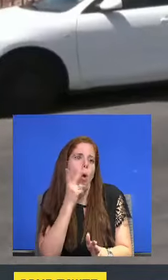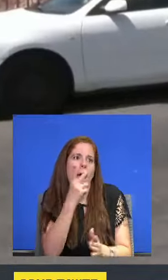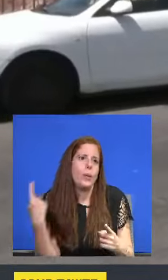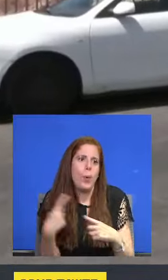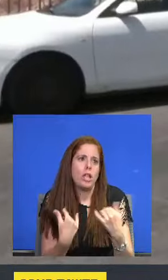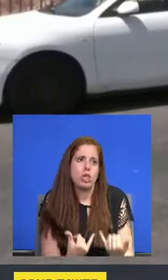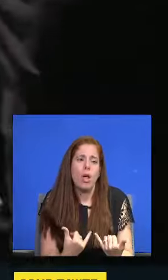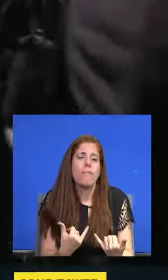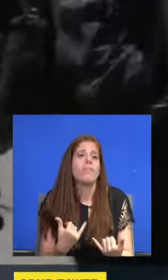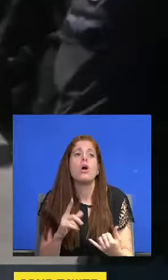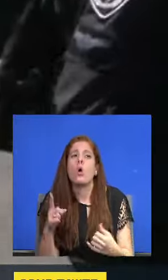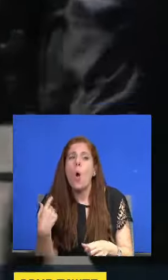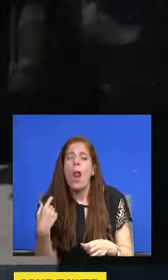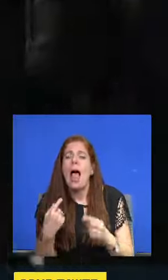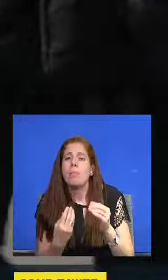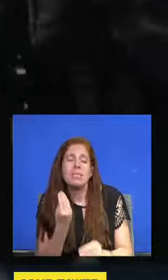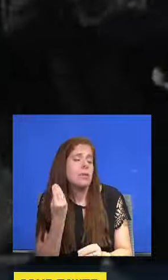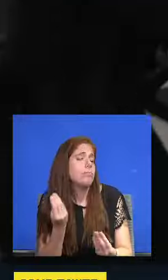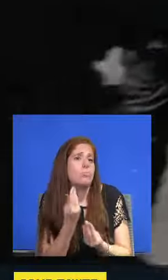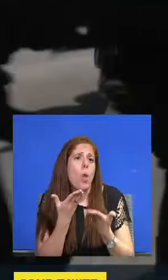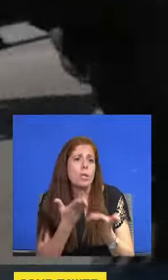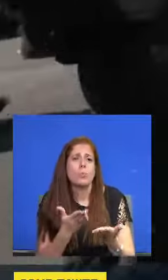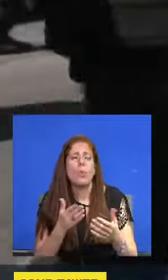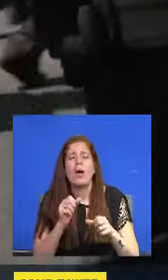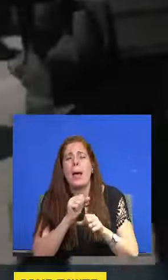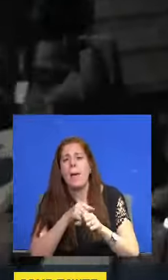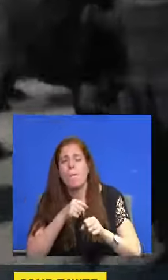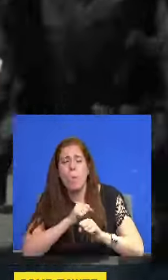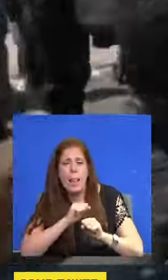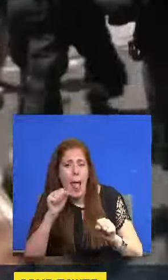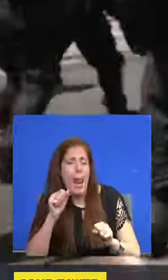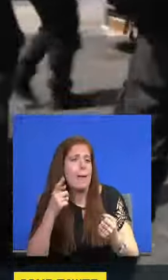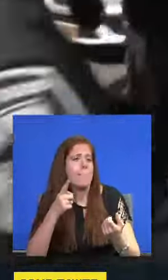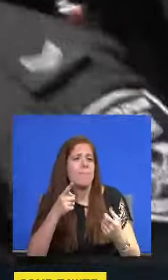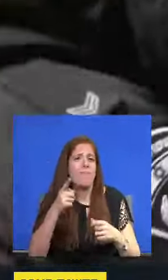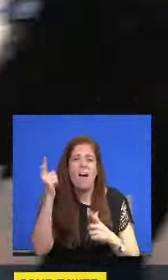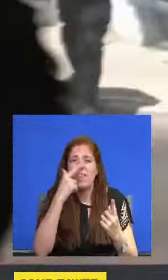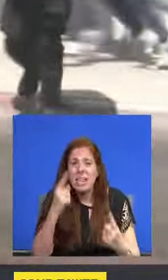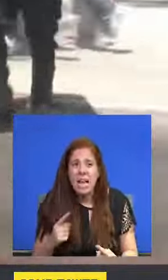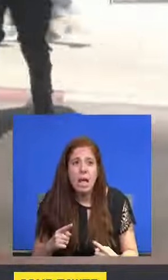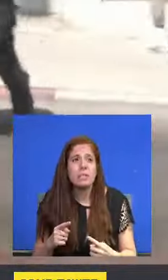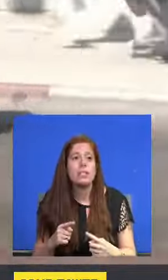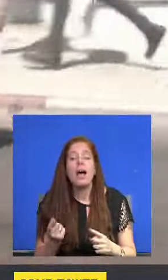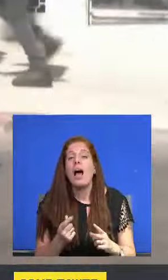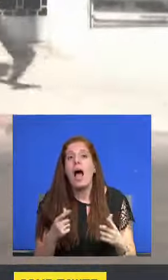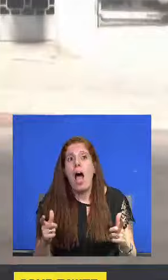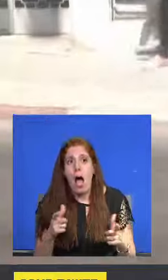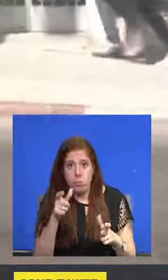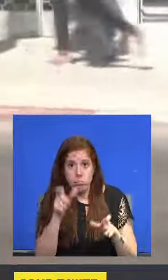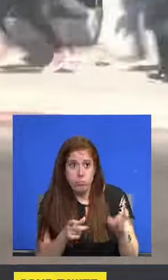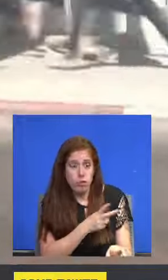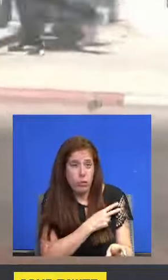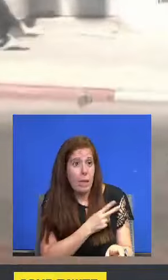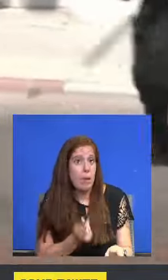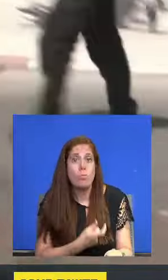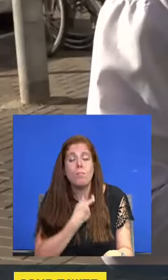האמצעים לא פעלה על האנשים, לא עם הרימוני הלם ולא הפעלת הגז. כוחות לצערי נקלעו למצוקת חיים ונאלצו להשתמש